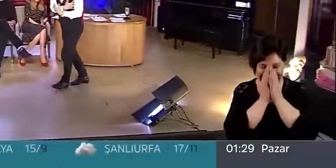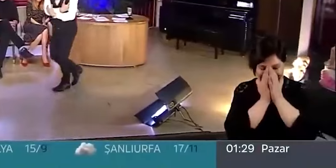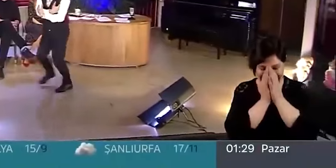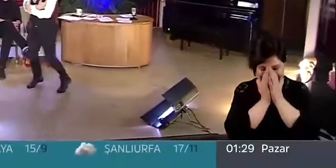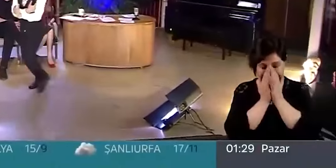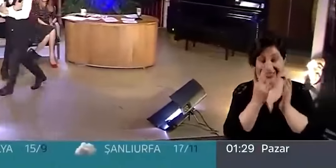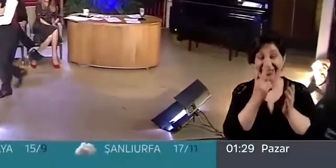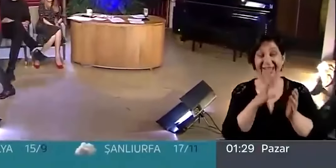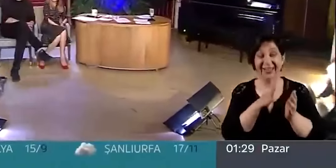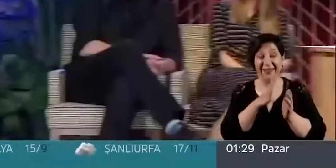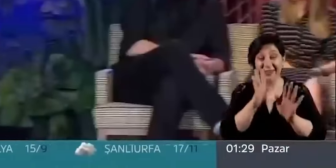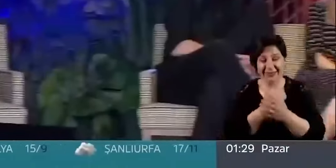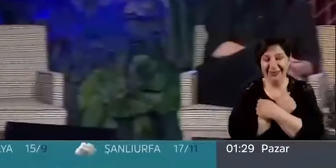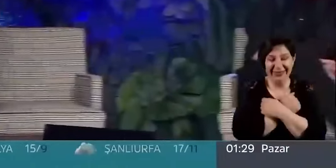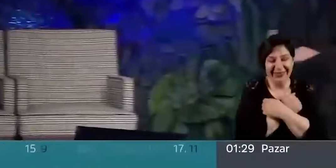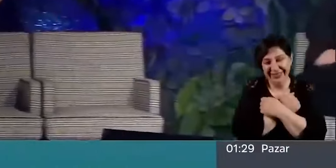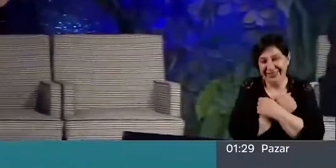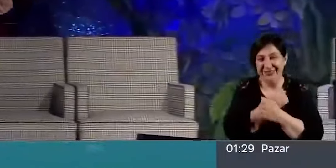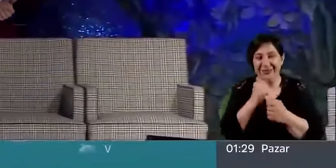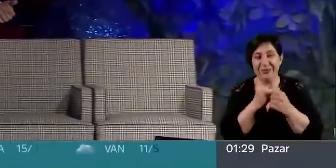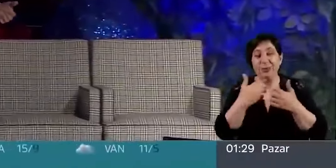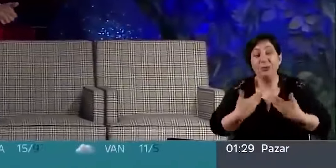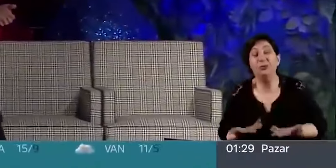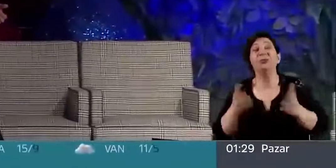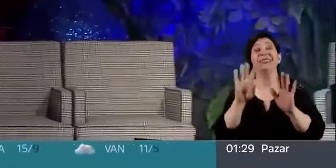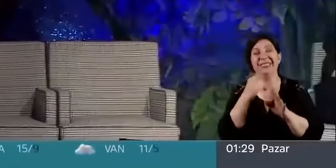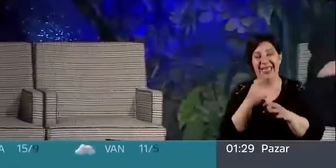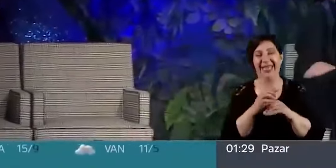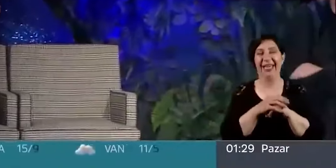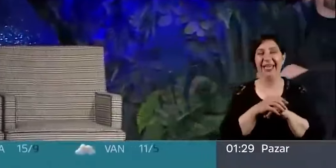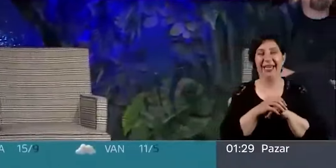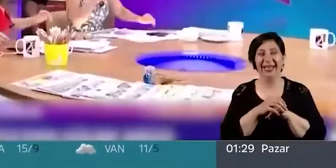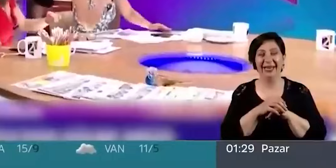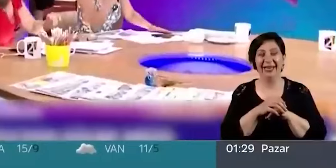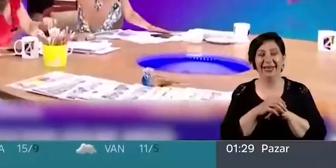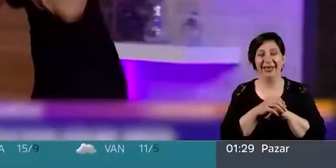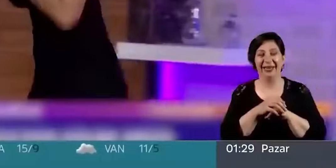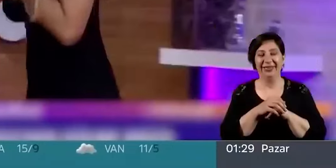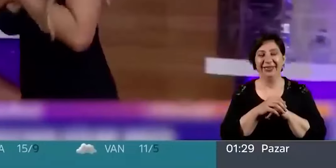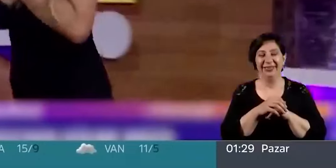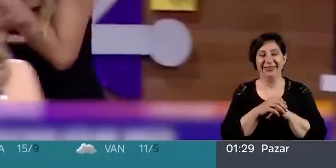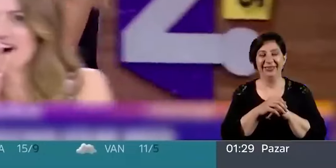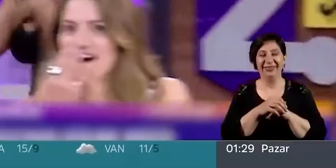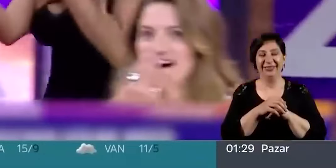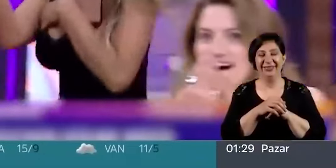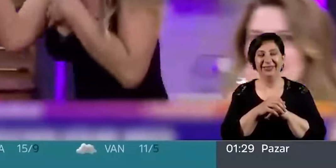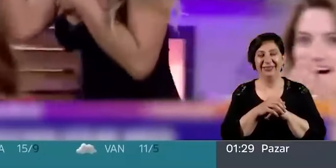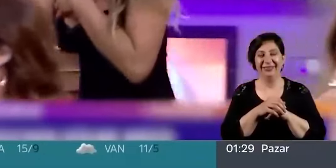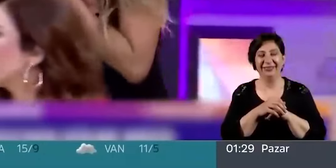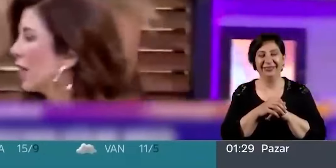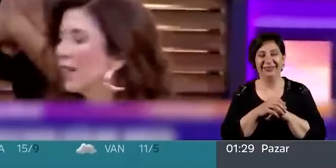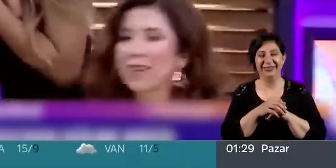Aman iki tane vardı değil mi? Tamam düşmesin diye. Devam. Gidilmiyor. Yanlış yere çıkarsın daha